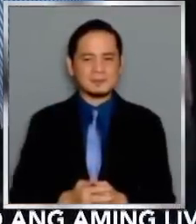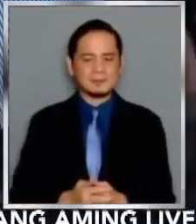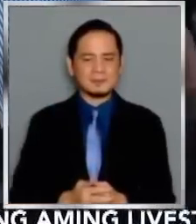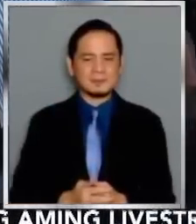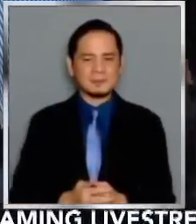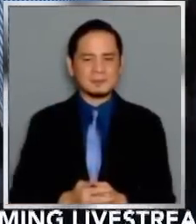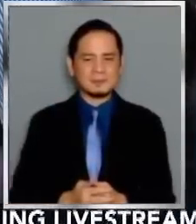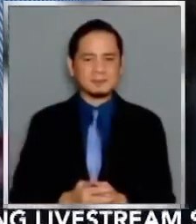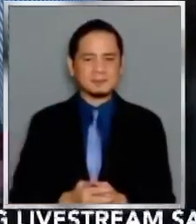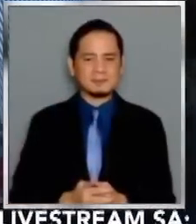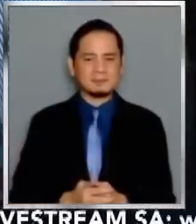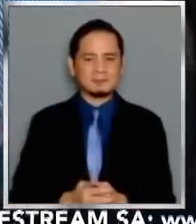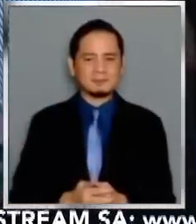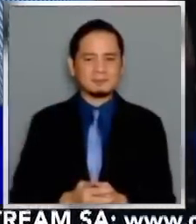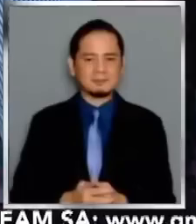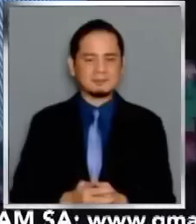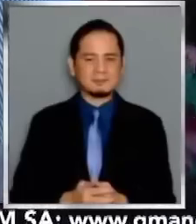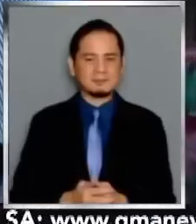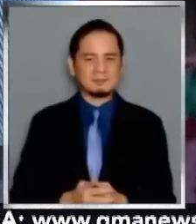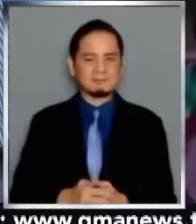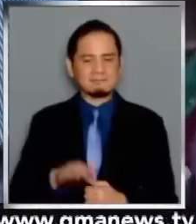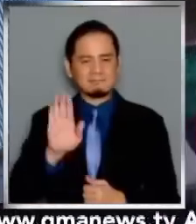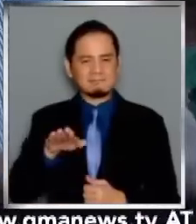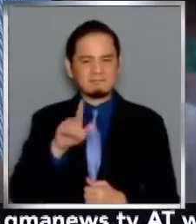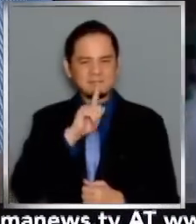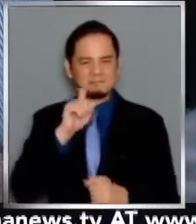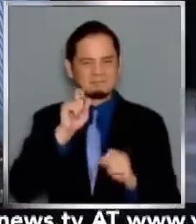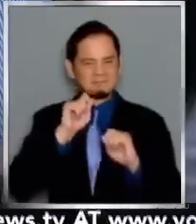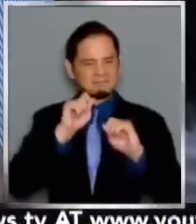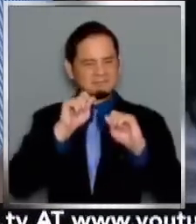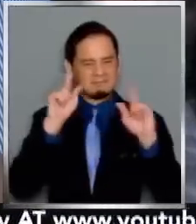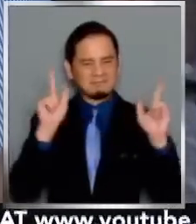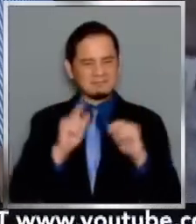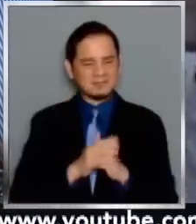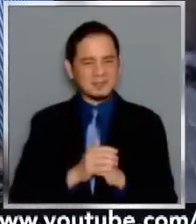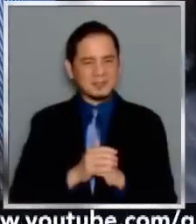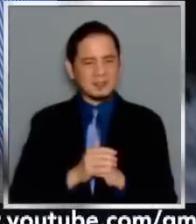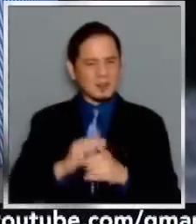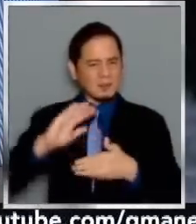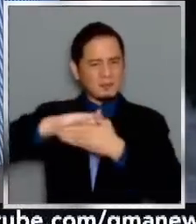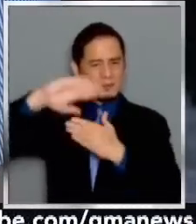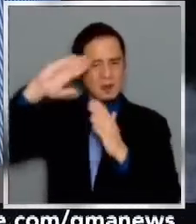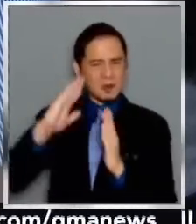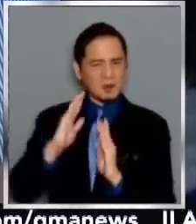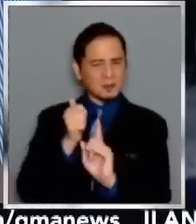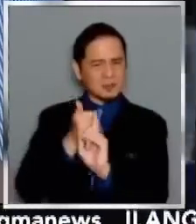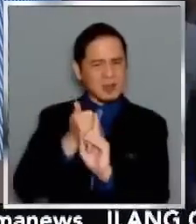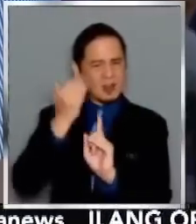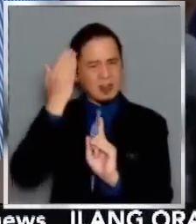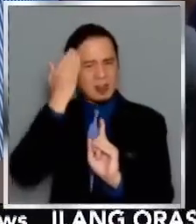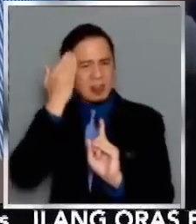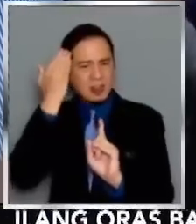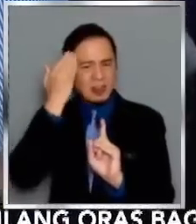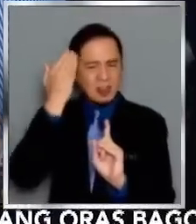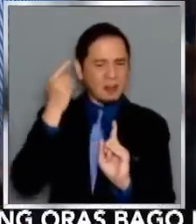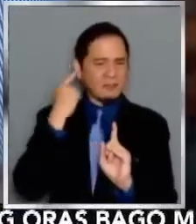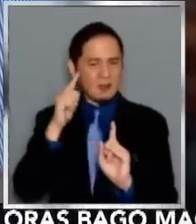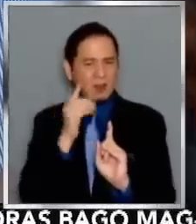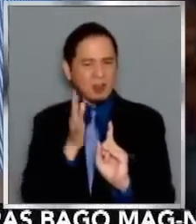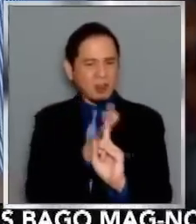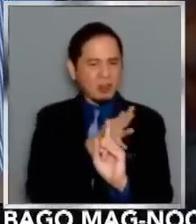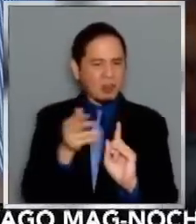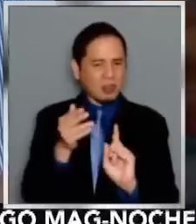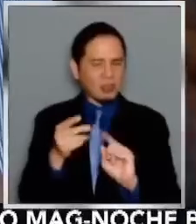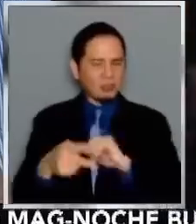Naku, Pia, nakakagulat. Hindi ko rin ini-expect na pati yung pagiging vlogger ay ginagawa na ring modus ng ilan nating mga masasamang loob